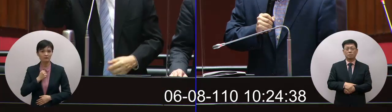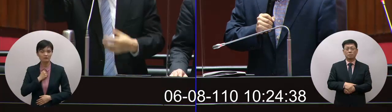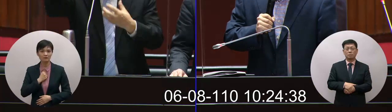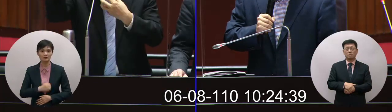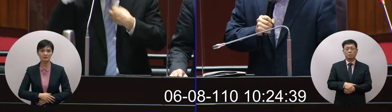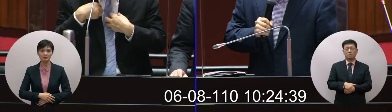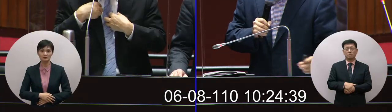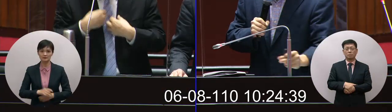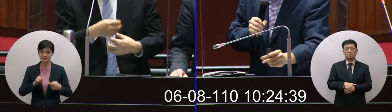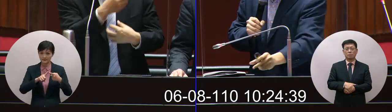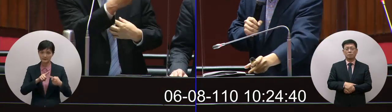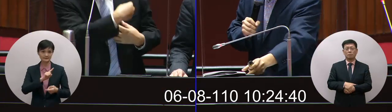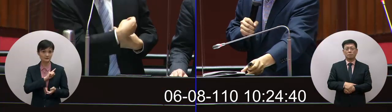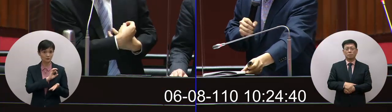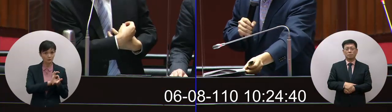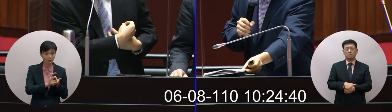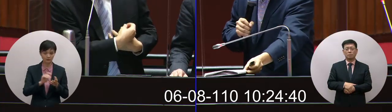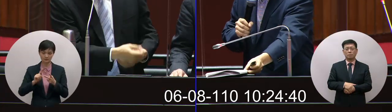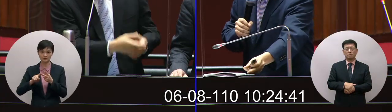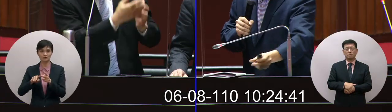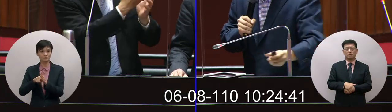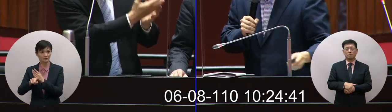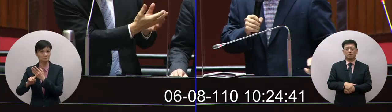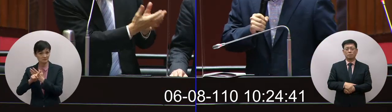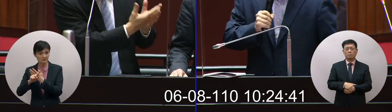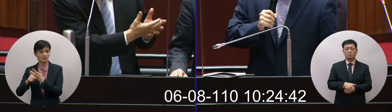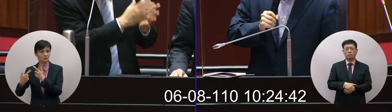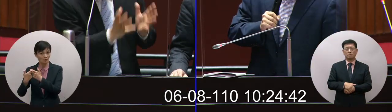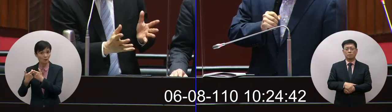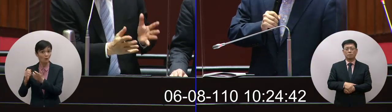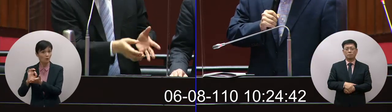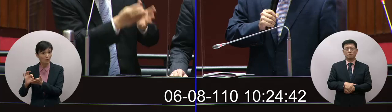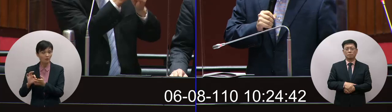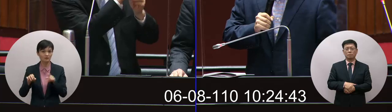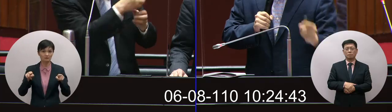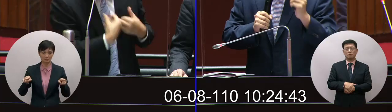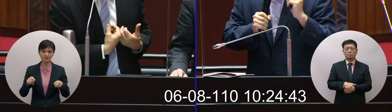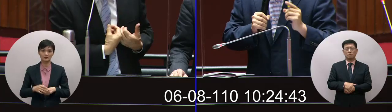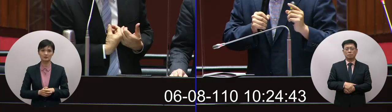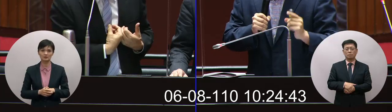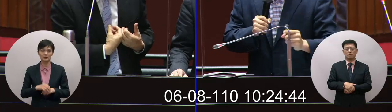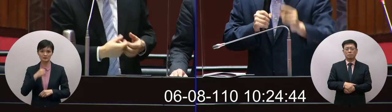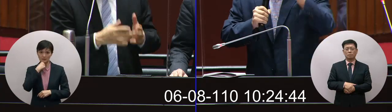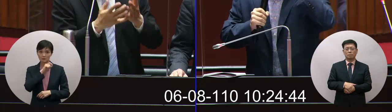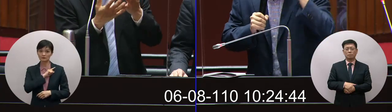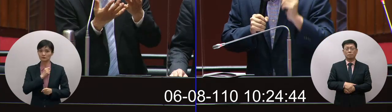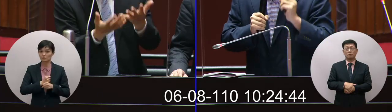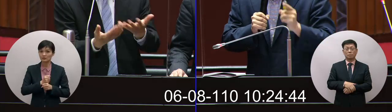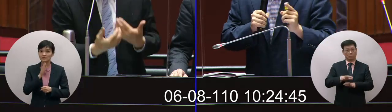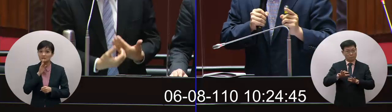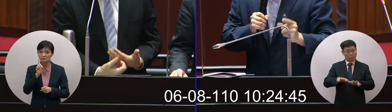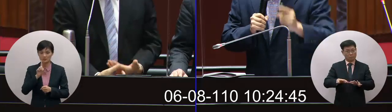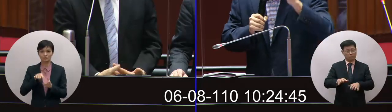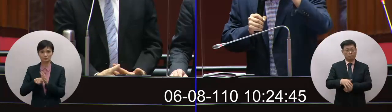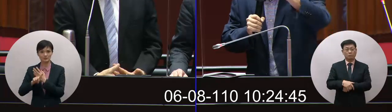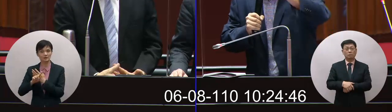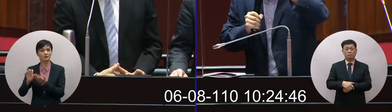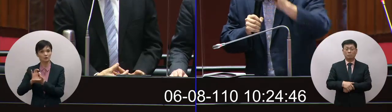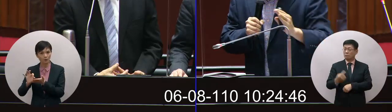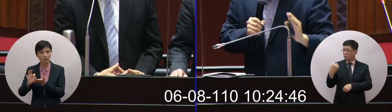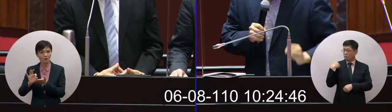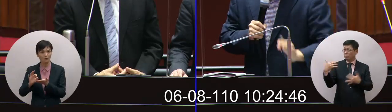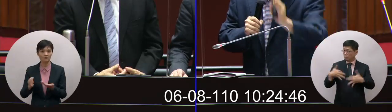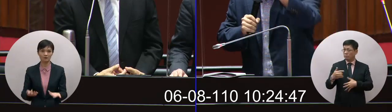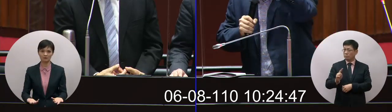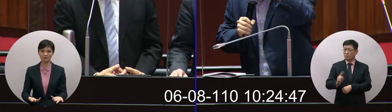一有自用的，甲专家用的。啊，咱台湾真有诶，就是有做专家用诶， 所以都无自用诶。即马长